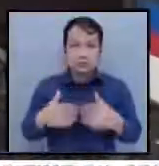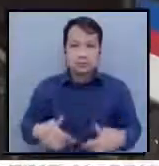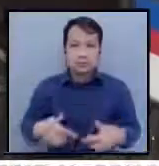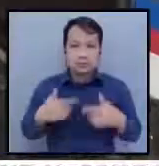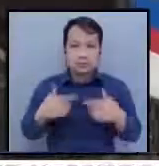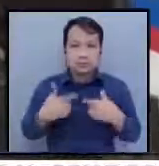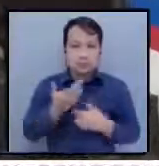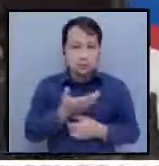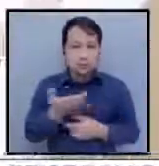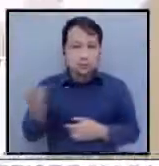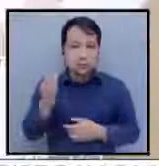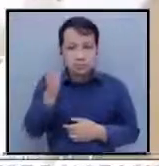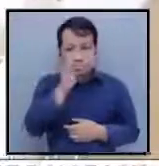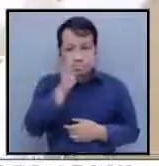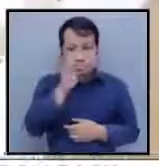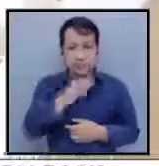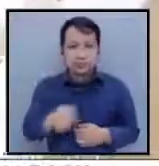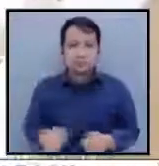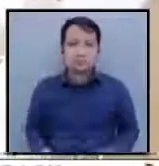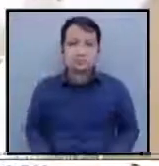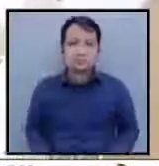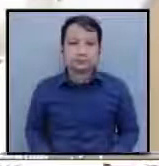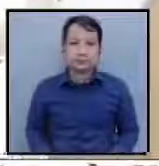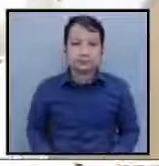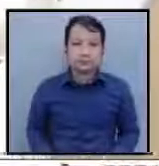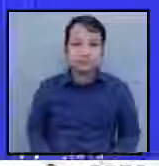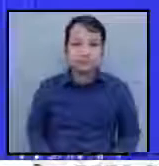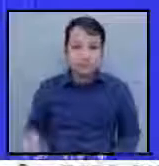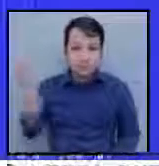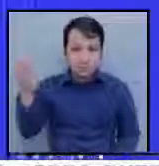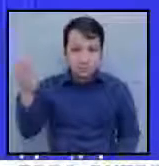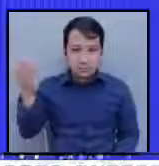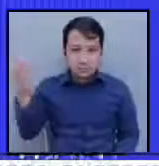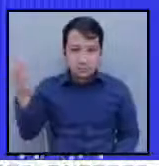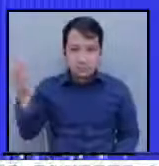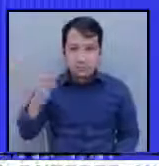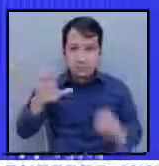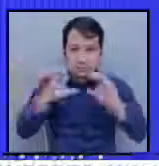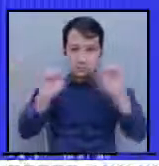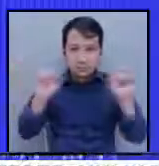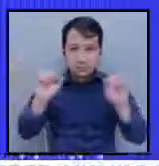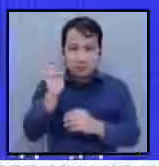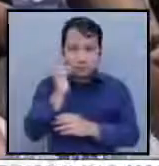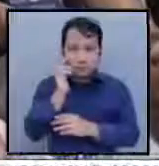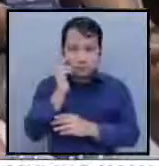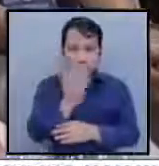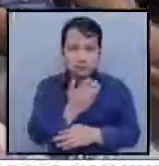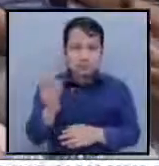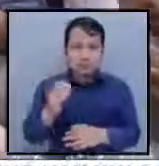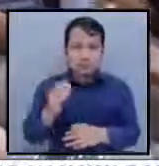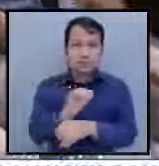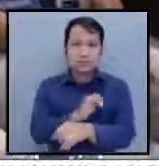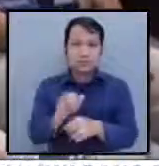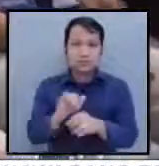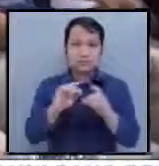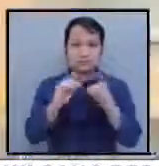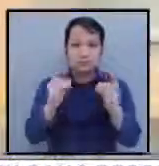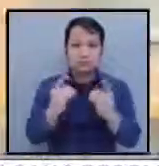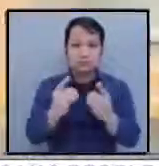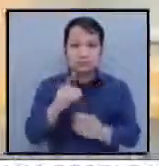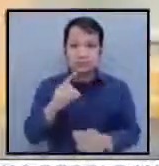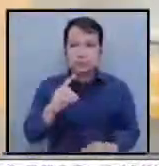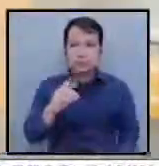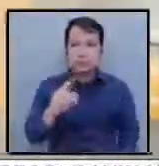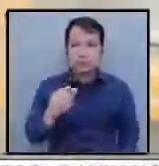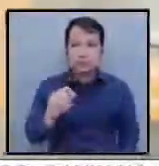sa mga Pilipino. Sa talumpati ni Pangulong Duterte, kinilala niya ang mga pagsisikap ng Department of Transportation